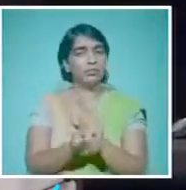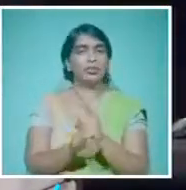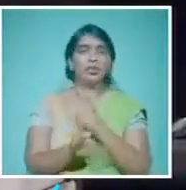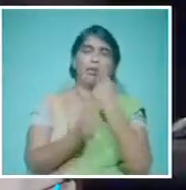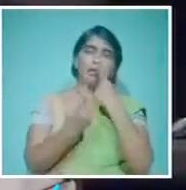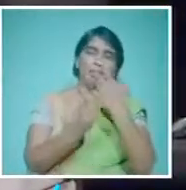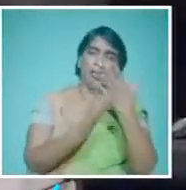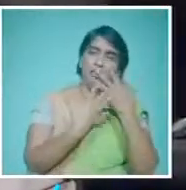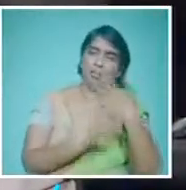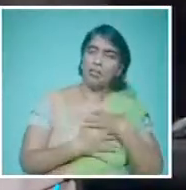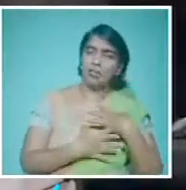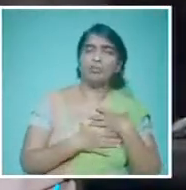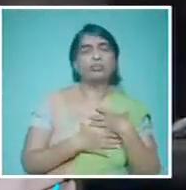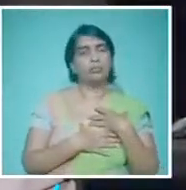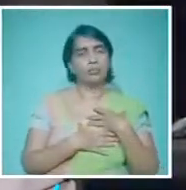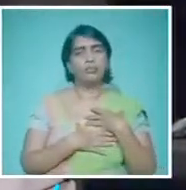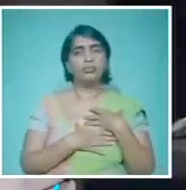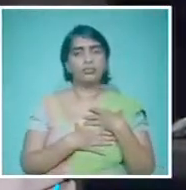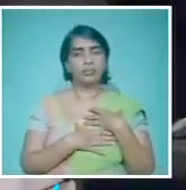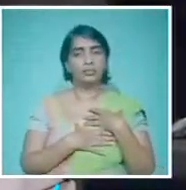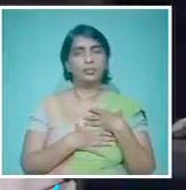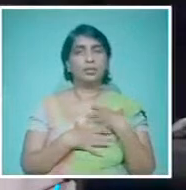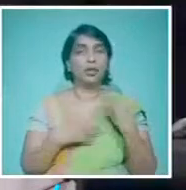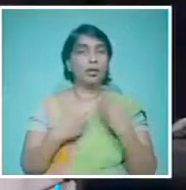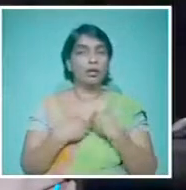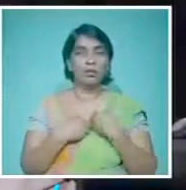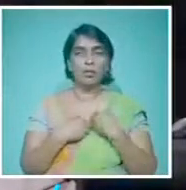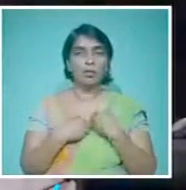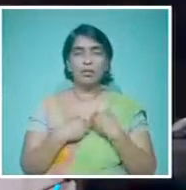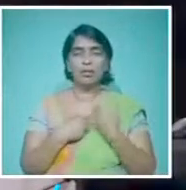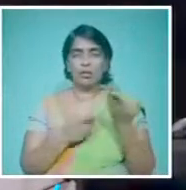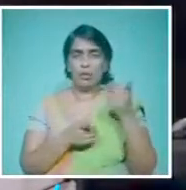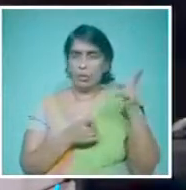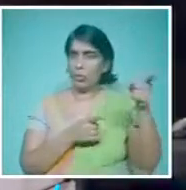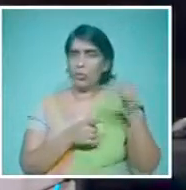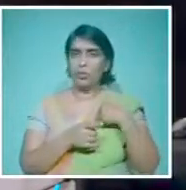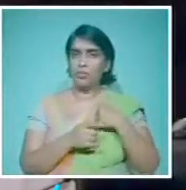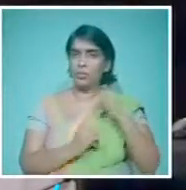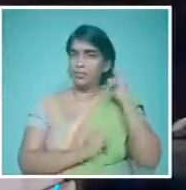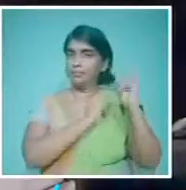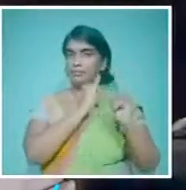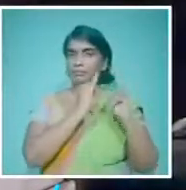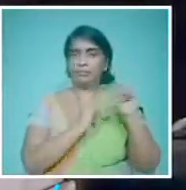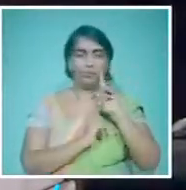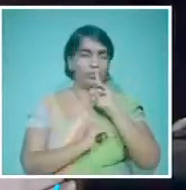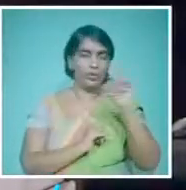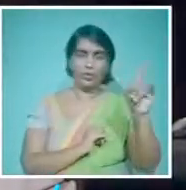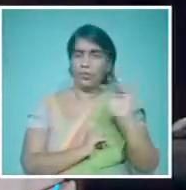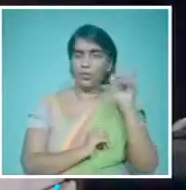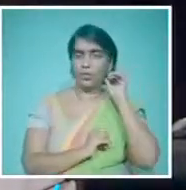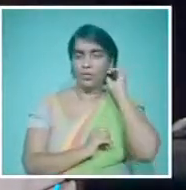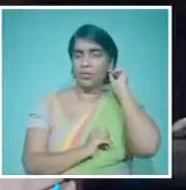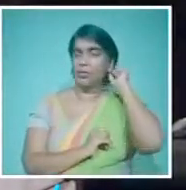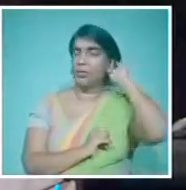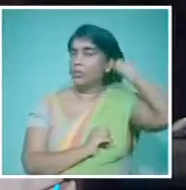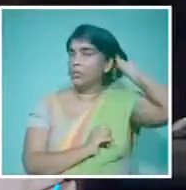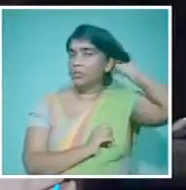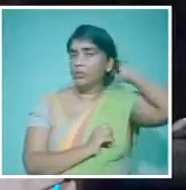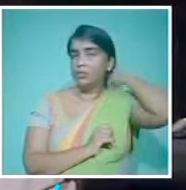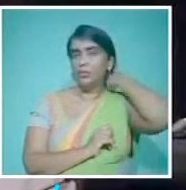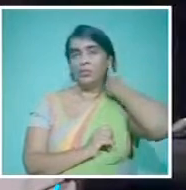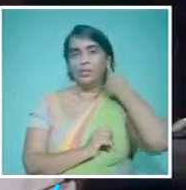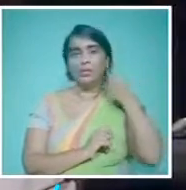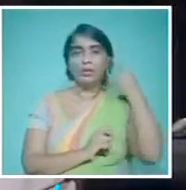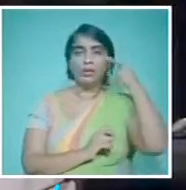කරුණු පැහැදිලි කරනවා හැබැයි අපි එතුමන්ලට කවදාකවත් අපි චෝදනා කරන්න ගියේ නැහැ අපි එතුමන්ලට